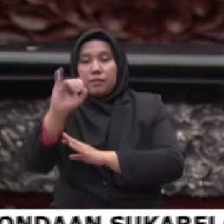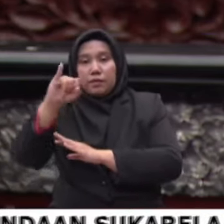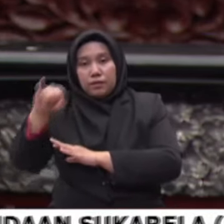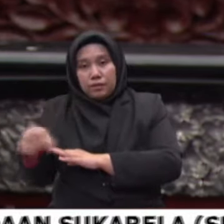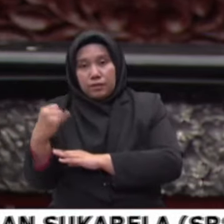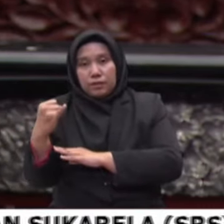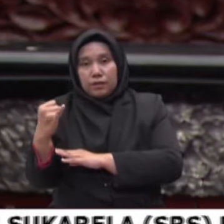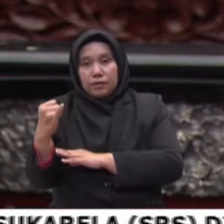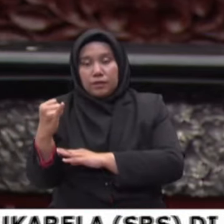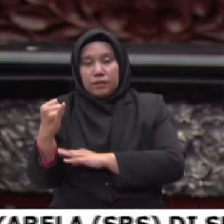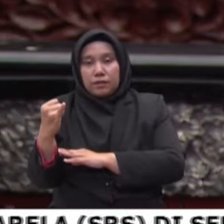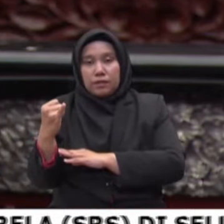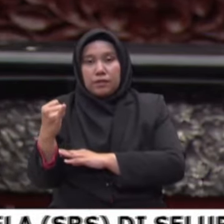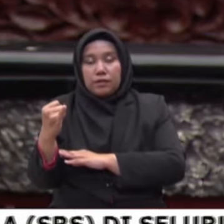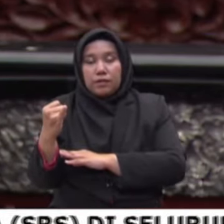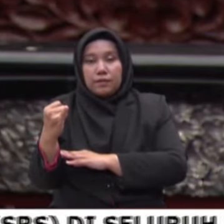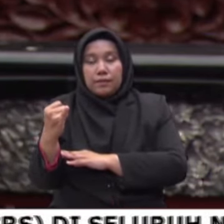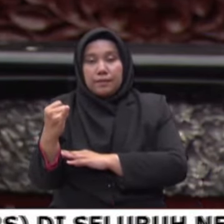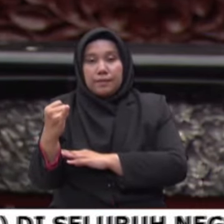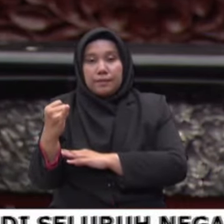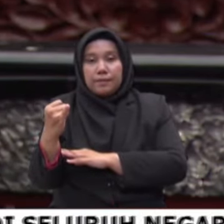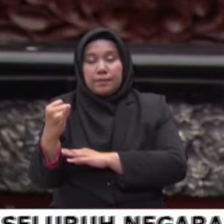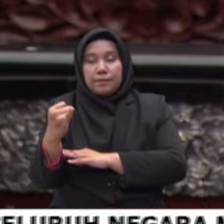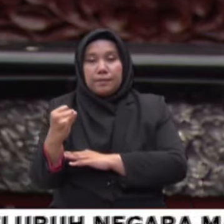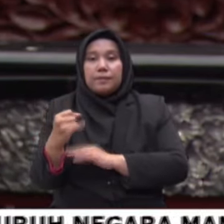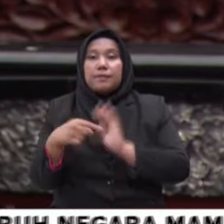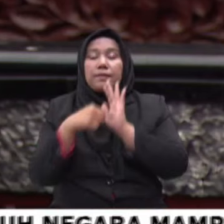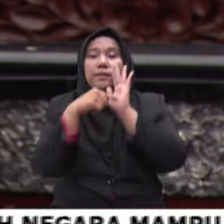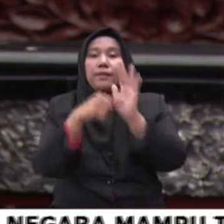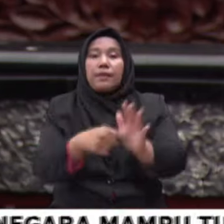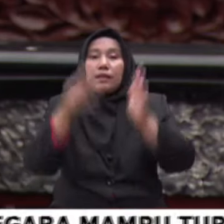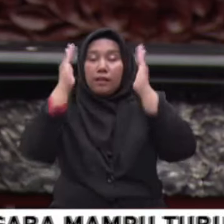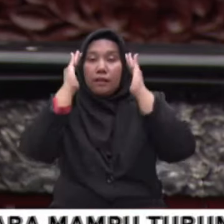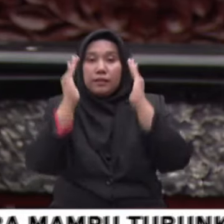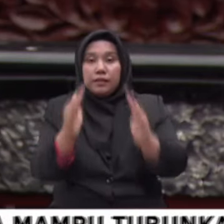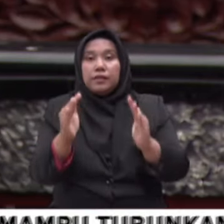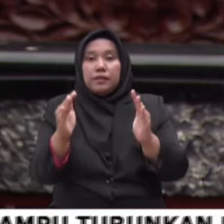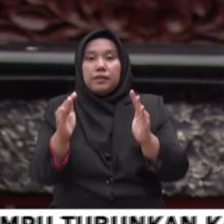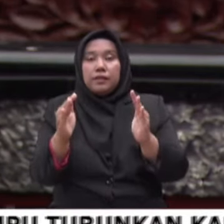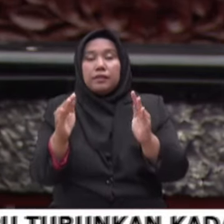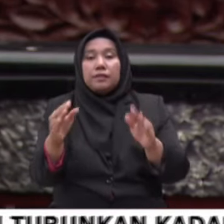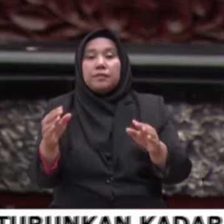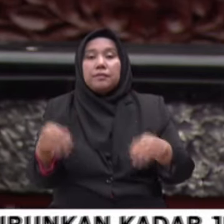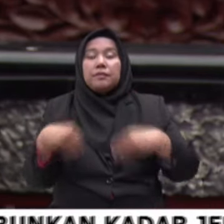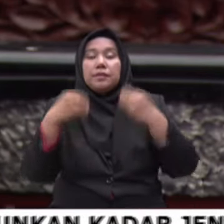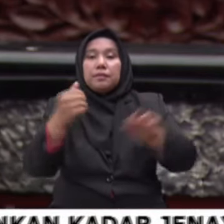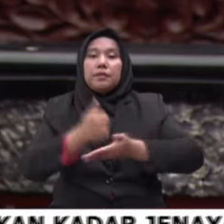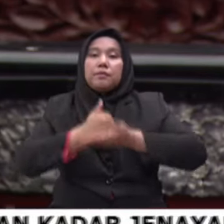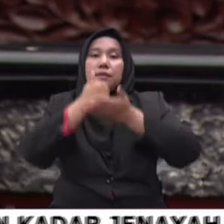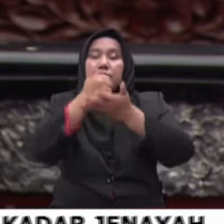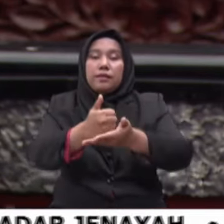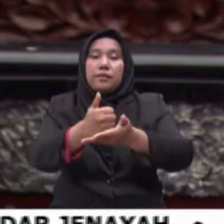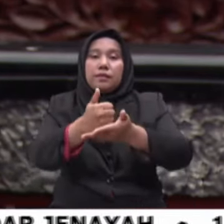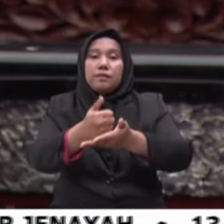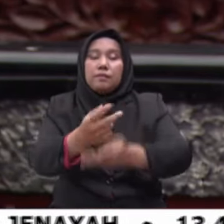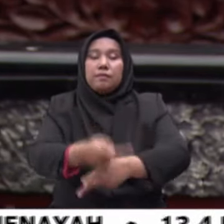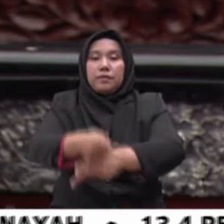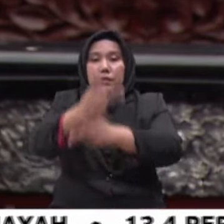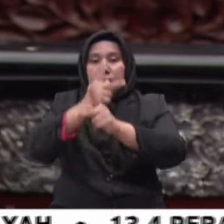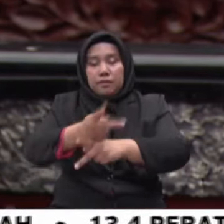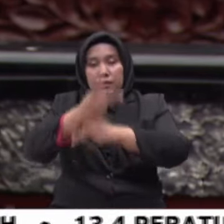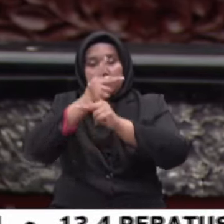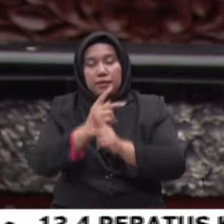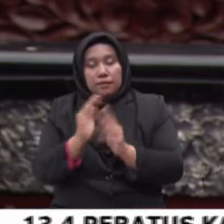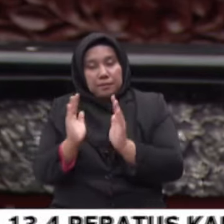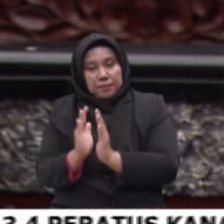Ini menunjukkan bahawa kerajaan memberikan fokus untuk memberikan bantuan pinjaman-pinjaman secara